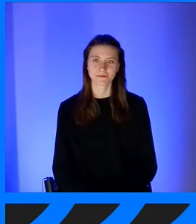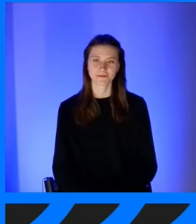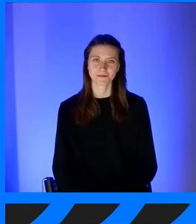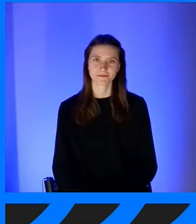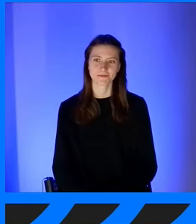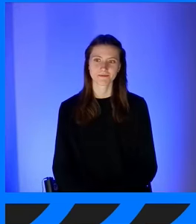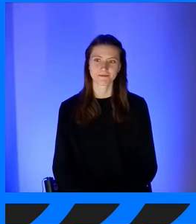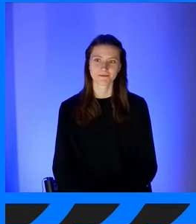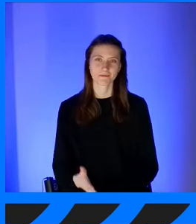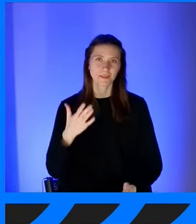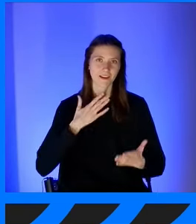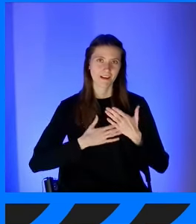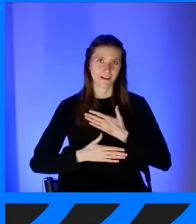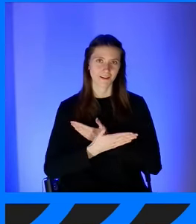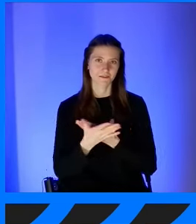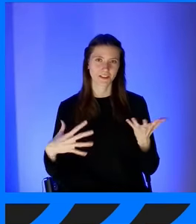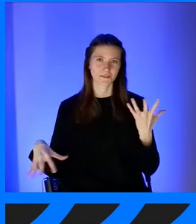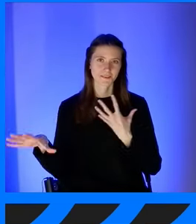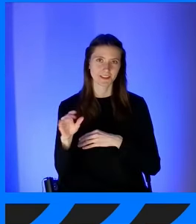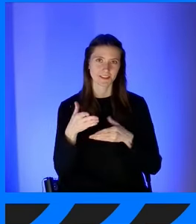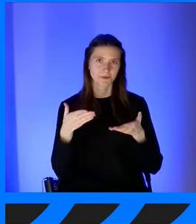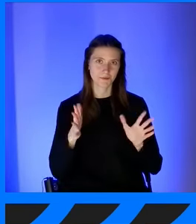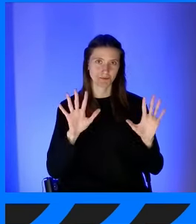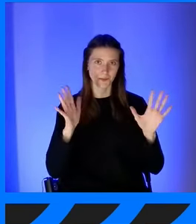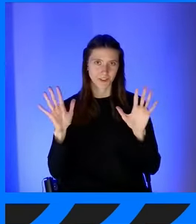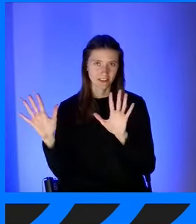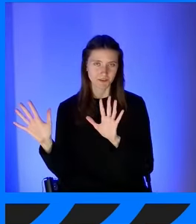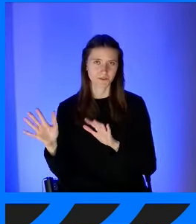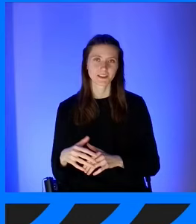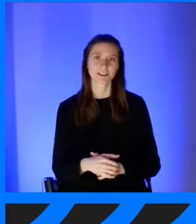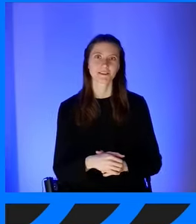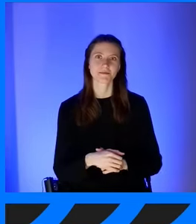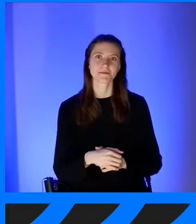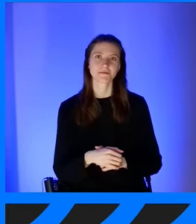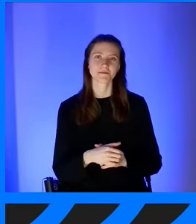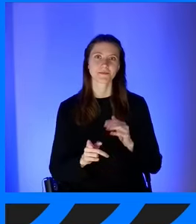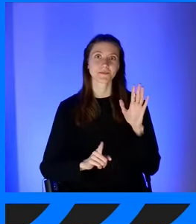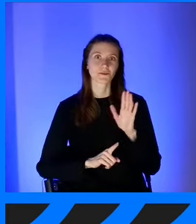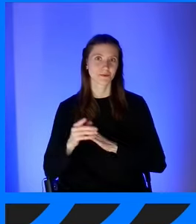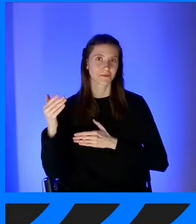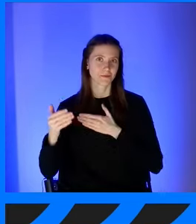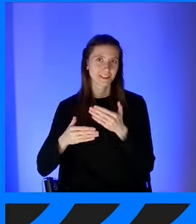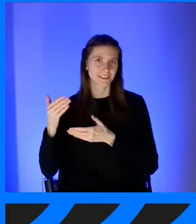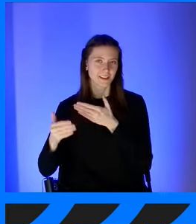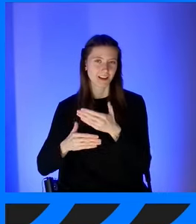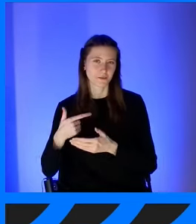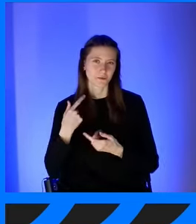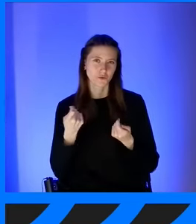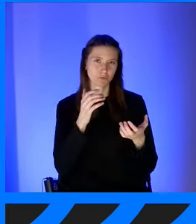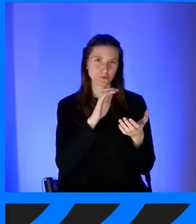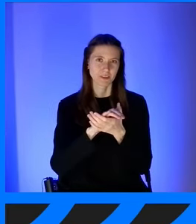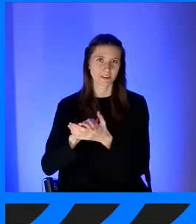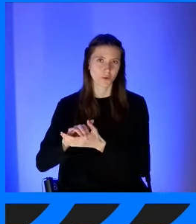привет Рад вас всех здесь приветствовать началась презентация Давайте чуть с Вами